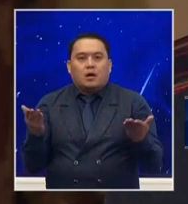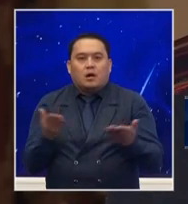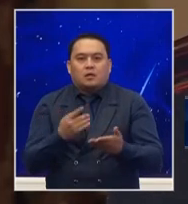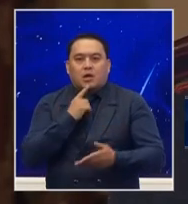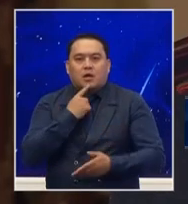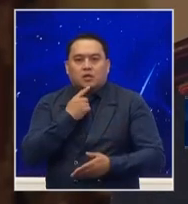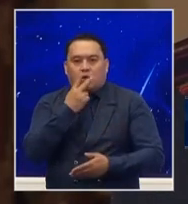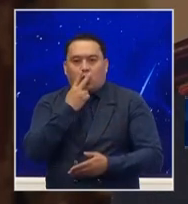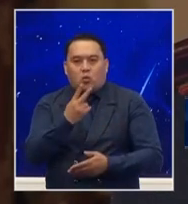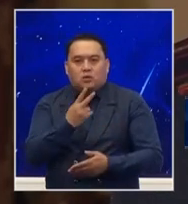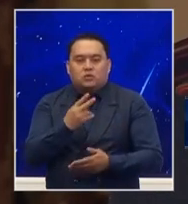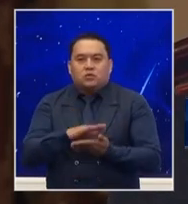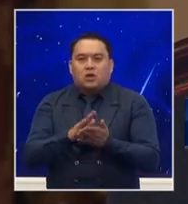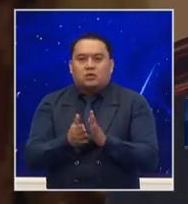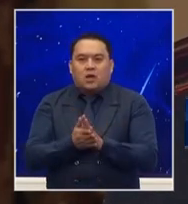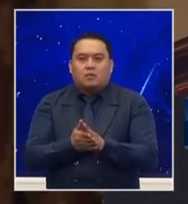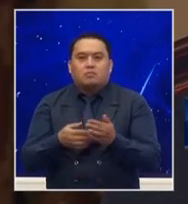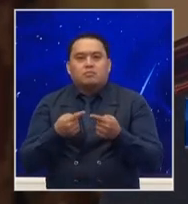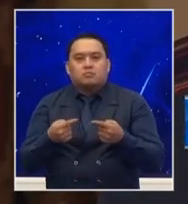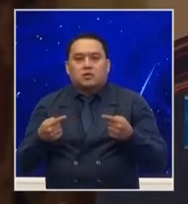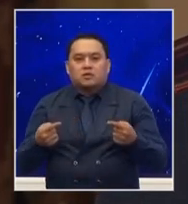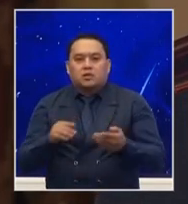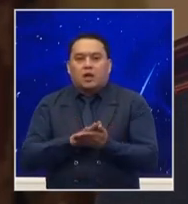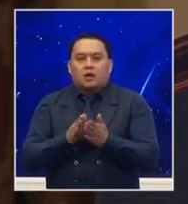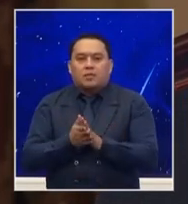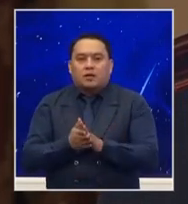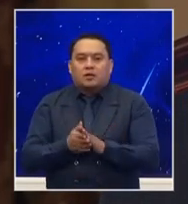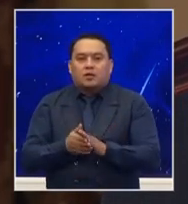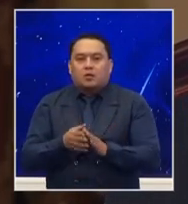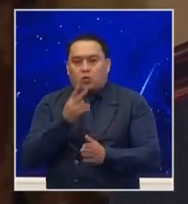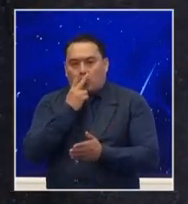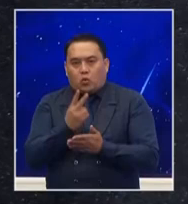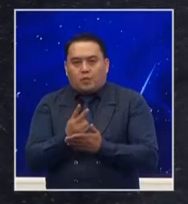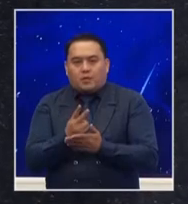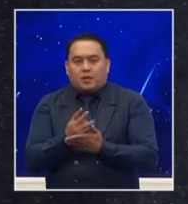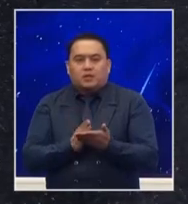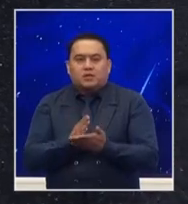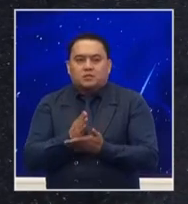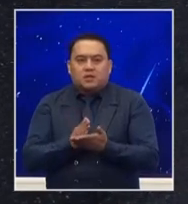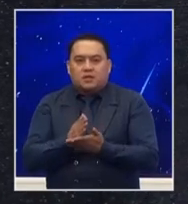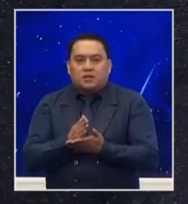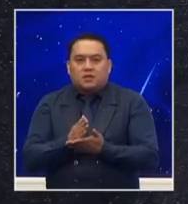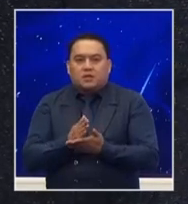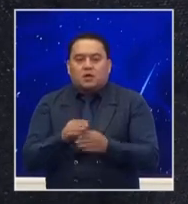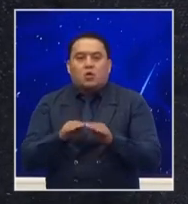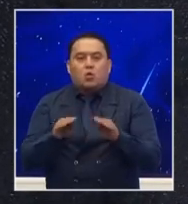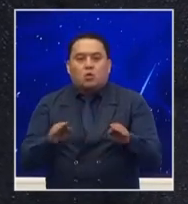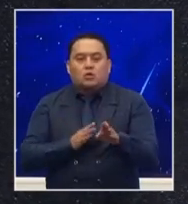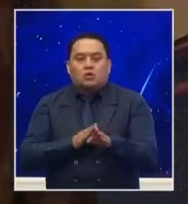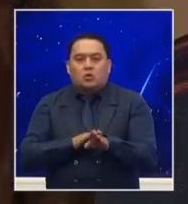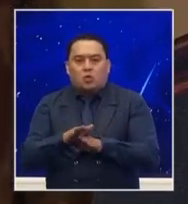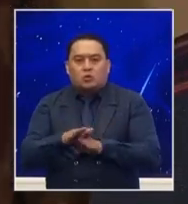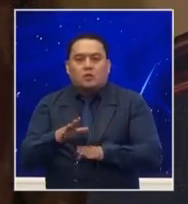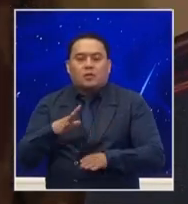қиындықтарға қарамай, карантин жағдай, басқа талаптардың барлығын сақтанып, осы қызметтен өзін тиісті дәрежеде атқарды деп